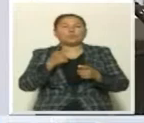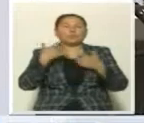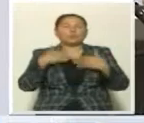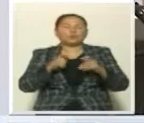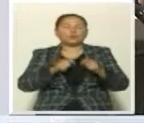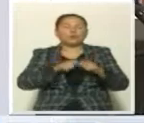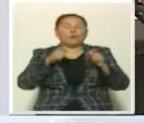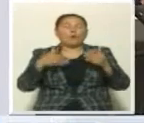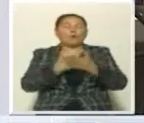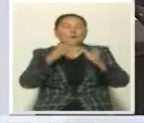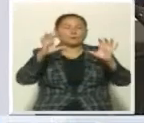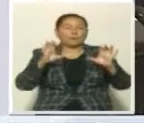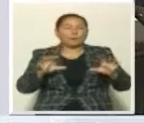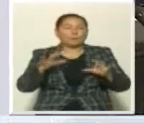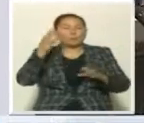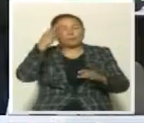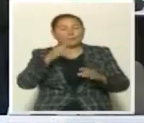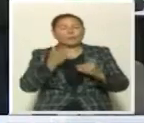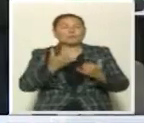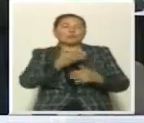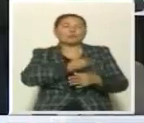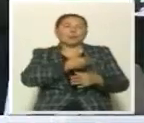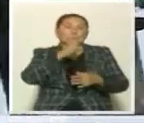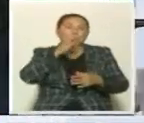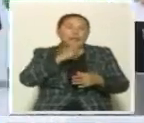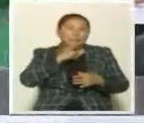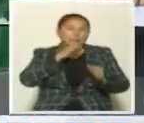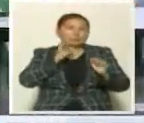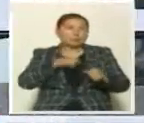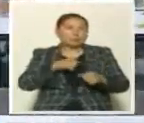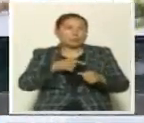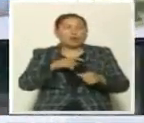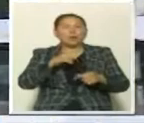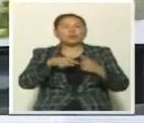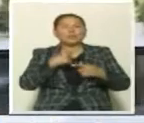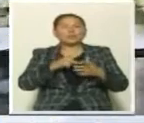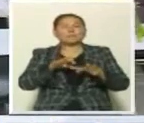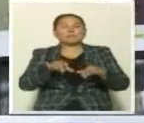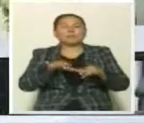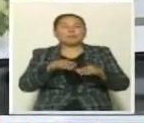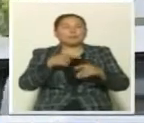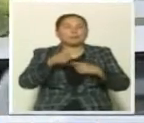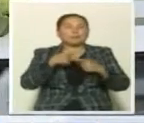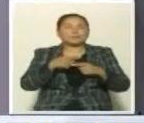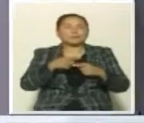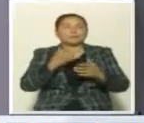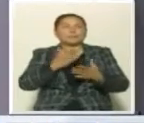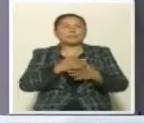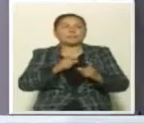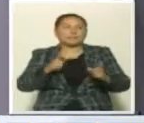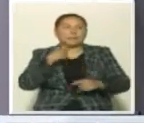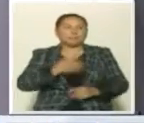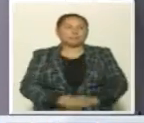современным стандартам, учитывая при этом пожелания казахстанцев и необходимость наличия офлайн-офисов для потенциальных и действующих